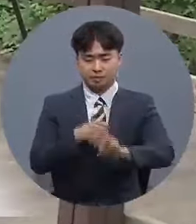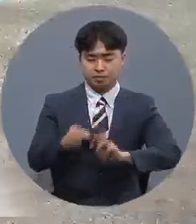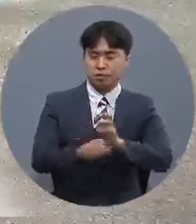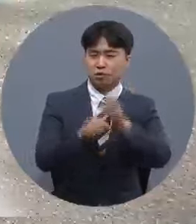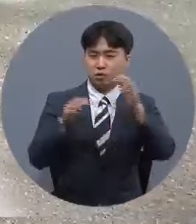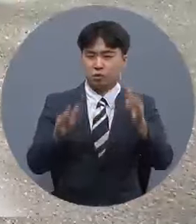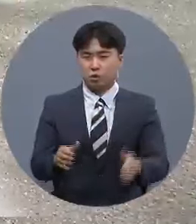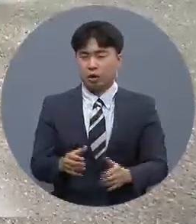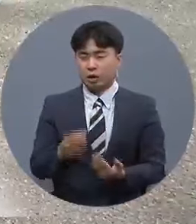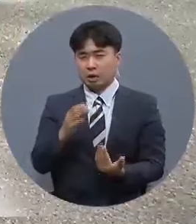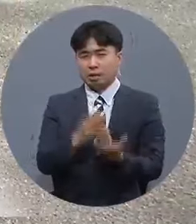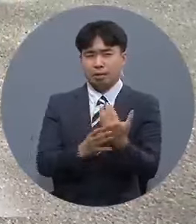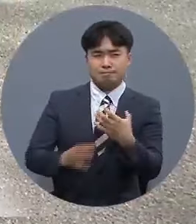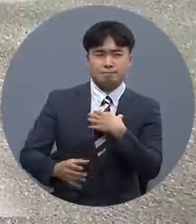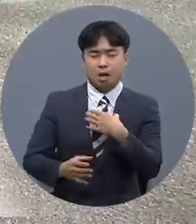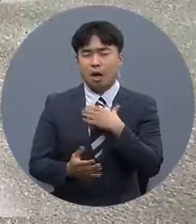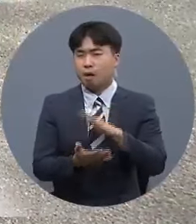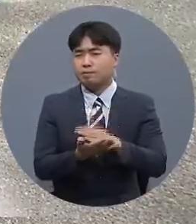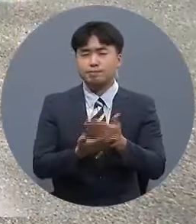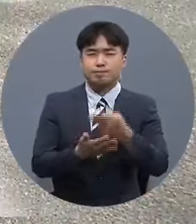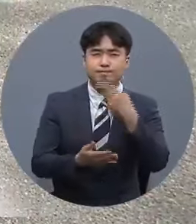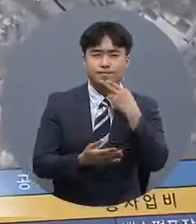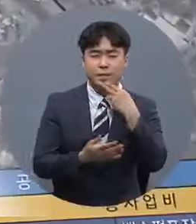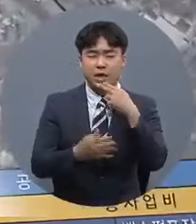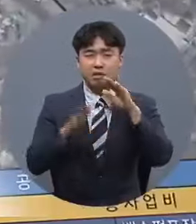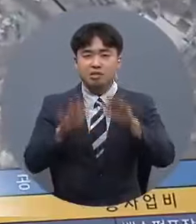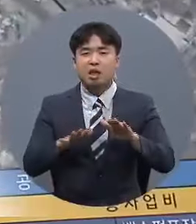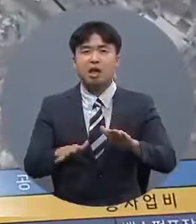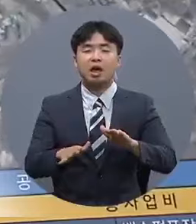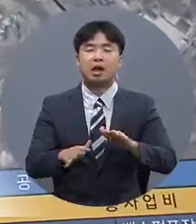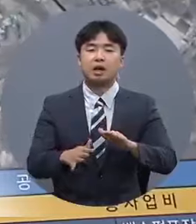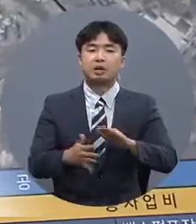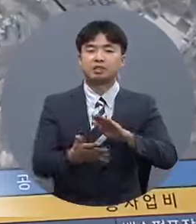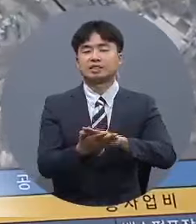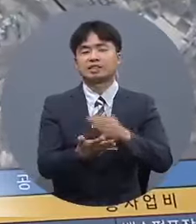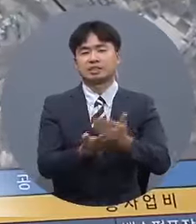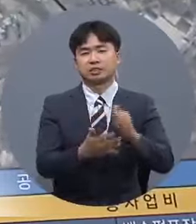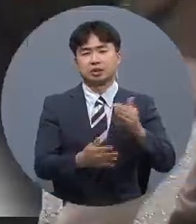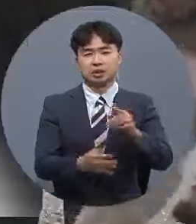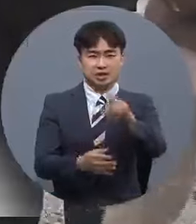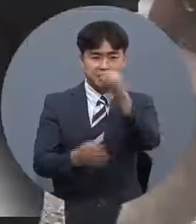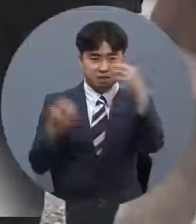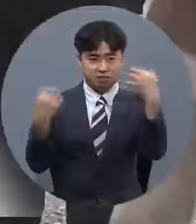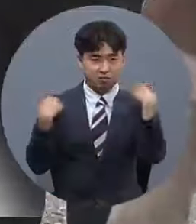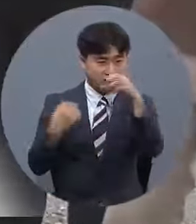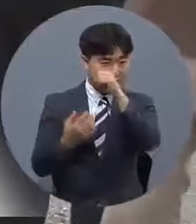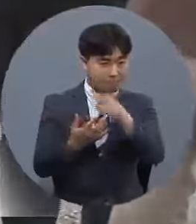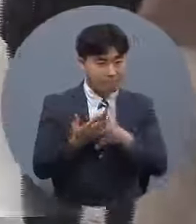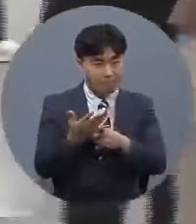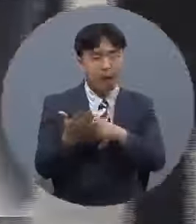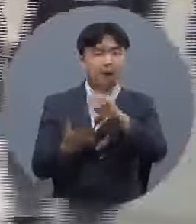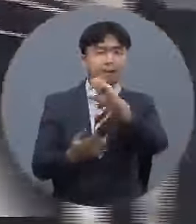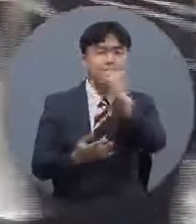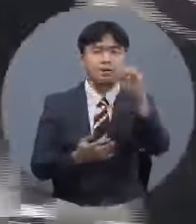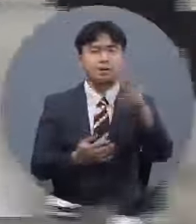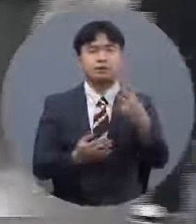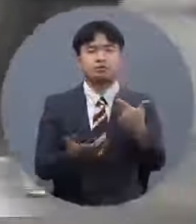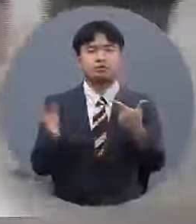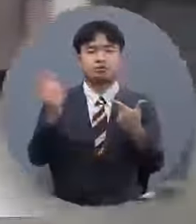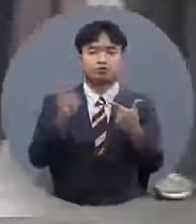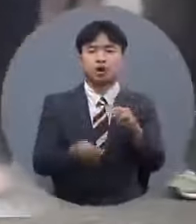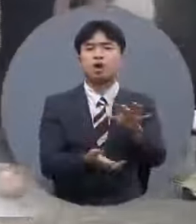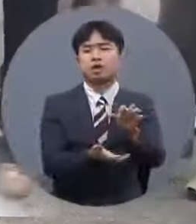넘게 사고 위험 속에 방치됐던 길이 새롭게 정비됩니다. 북구가 정부 공모사업에 선정돼 306억 원의